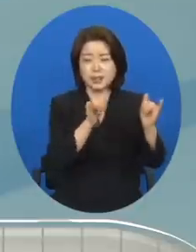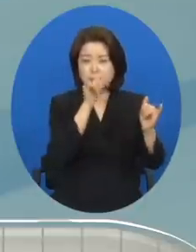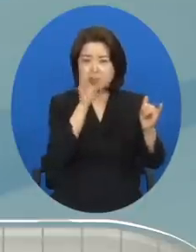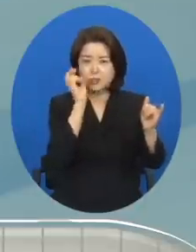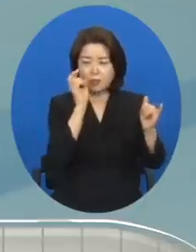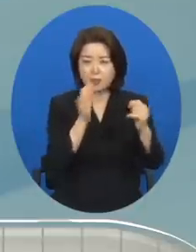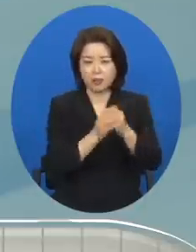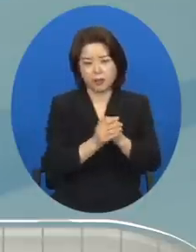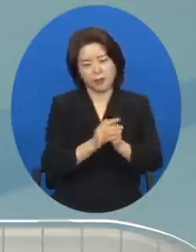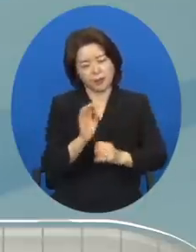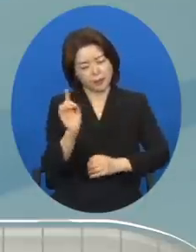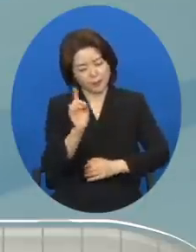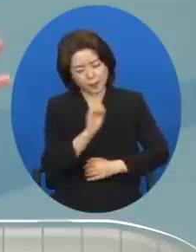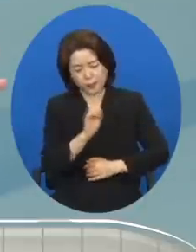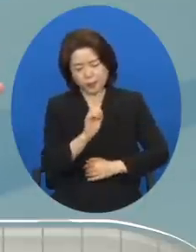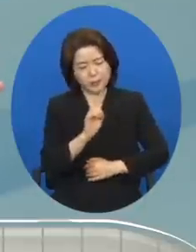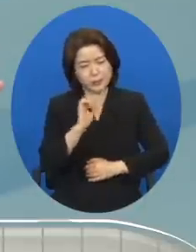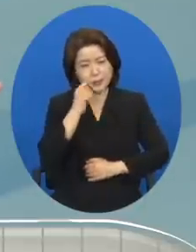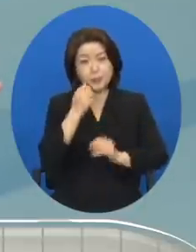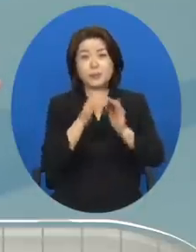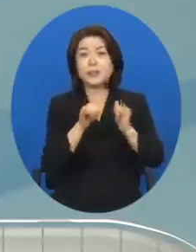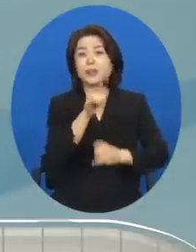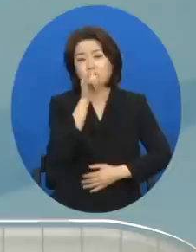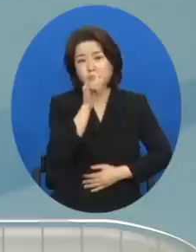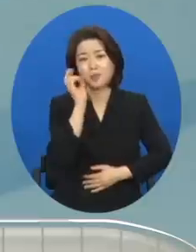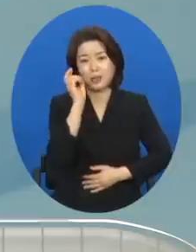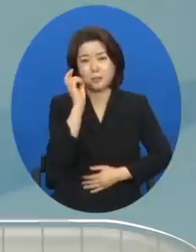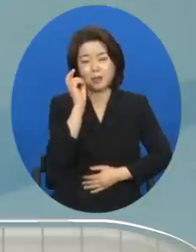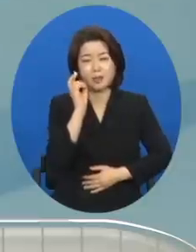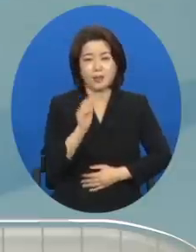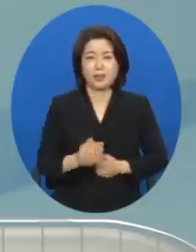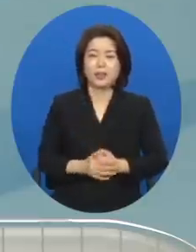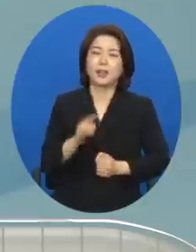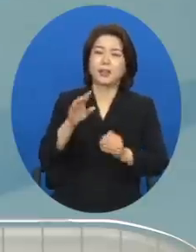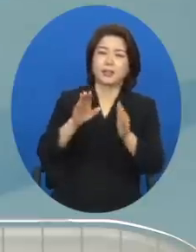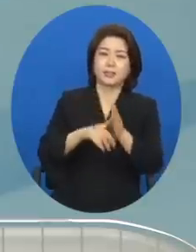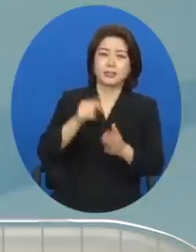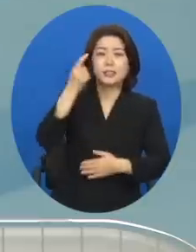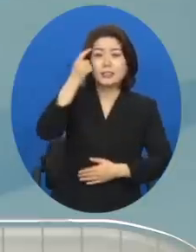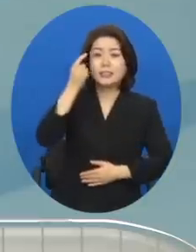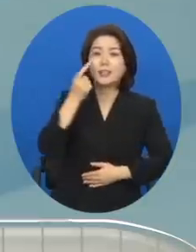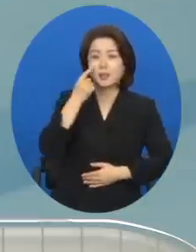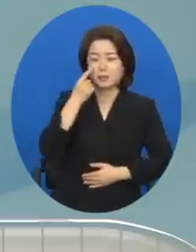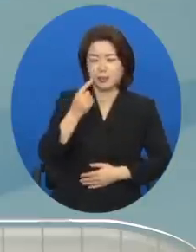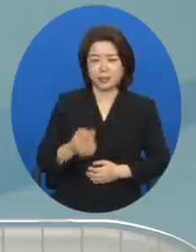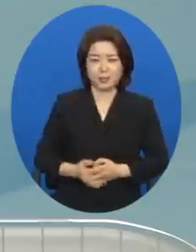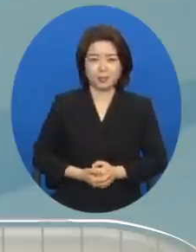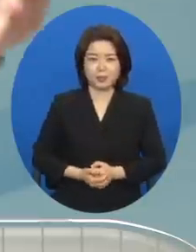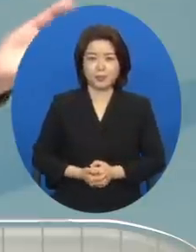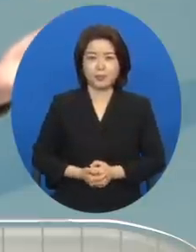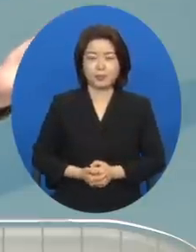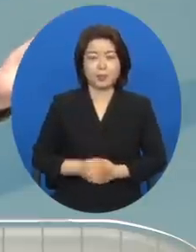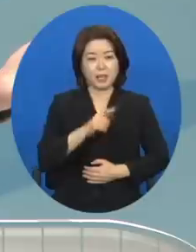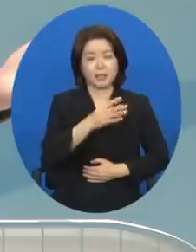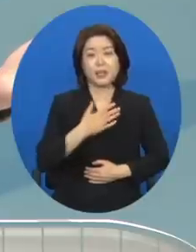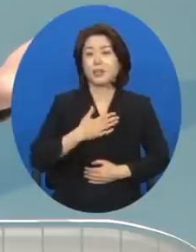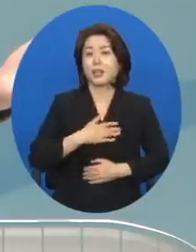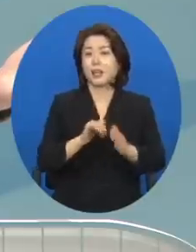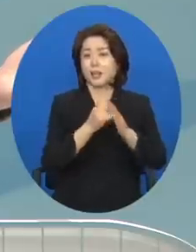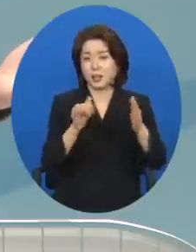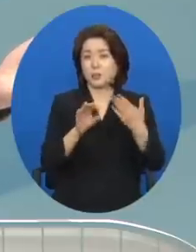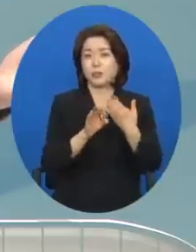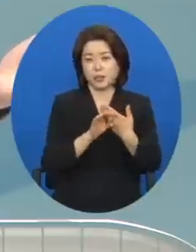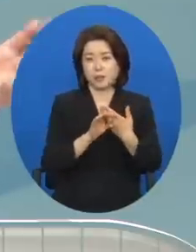도무지 함께하기 힘든 사람 있을 수 있어요. 그때 생각하셔야 돼요. 그가 내 가족이라면 어떨까?